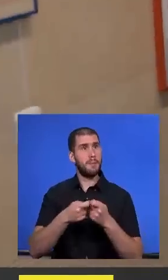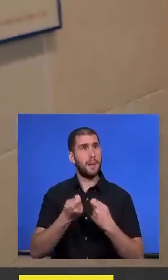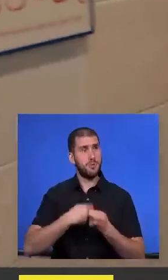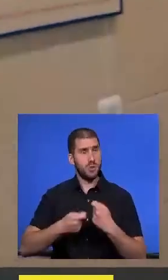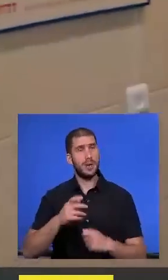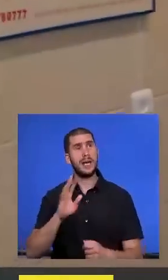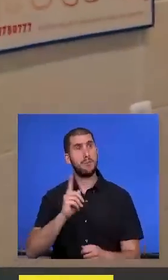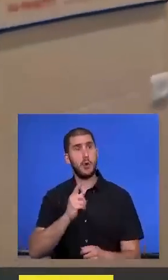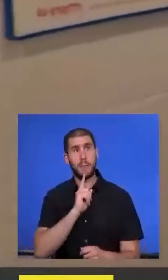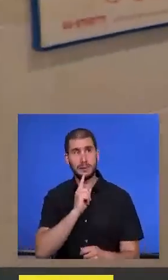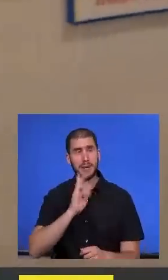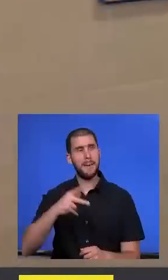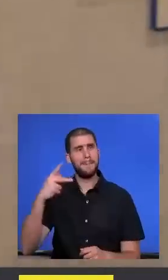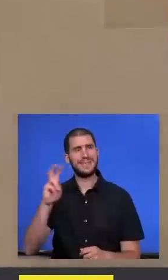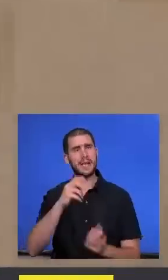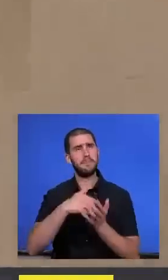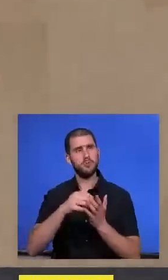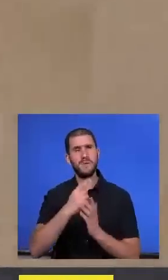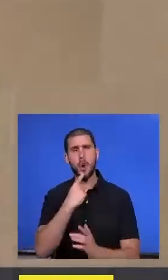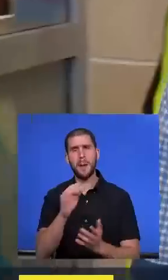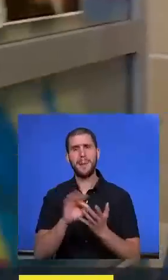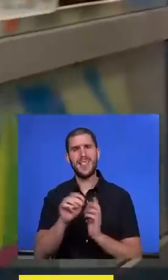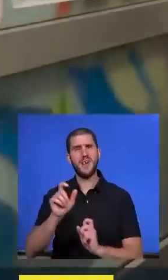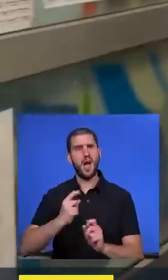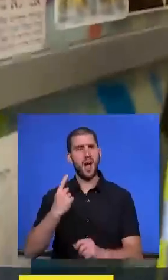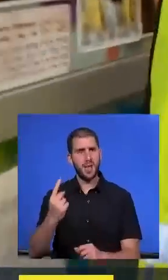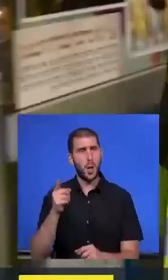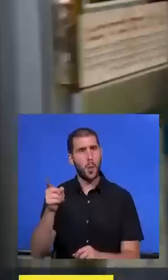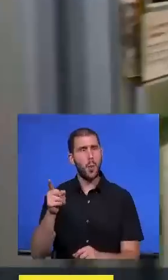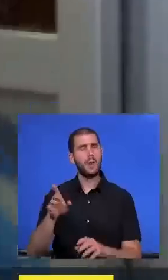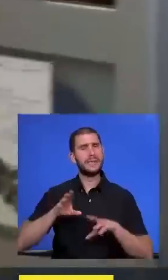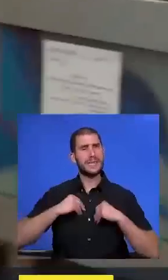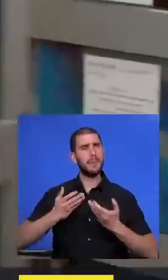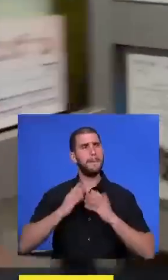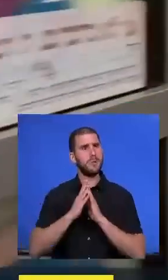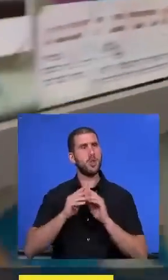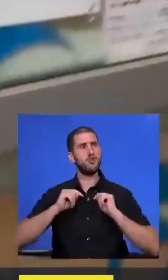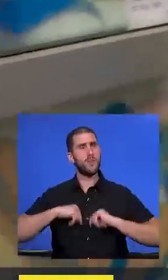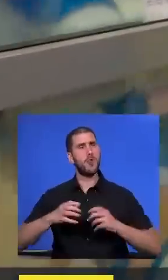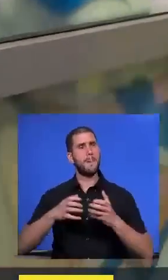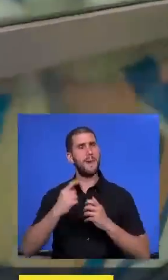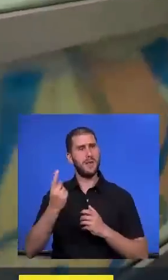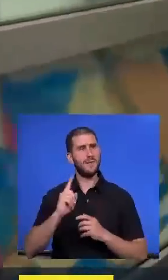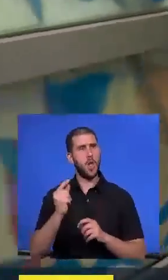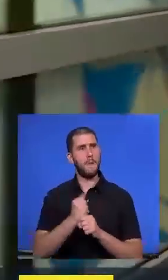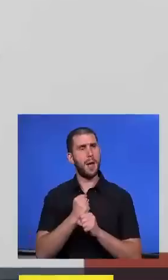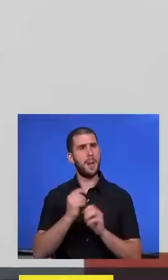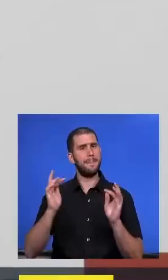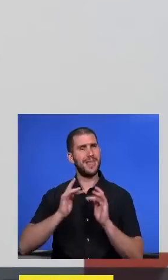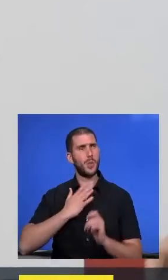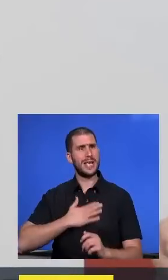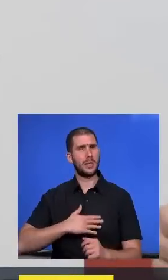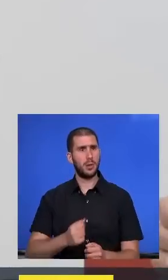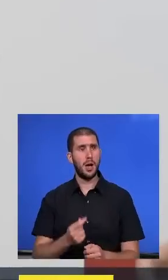לא די בכך, הנה חסידן ממשיך וטוען בכתב ההגנה שלו, כי הוא נענה לבקשתו של יושב ראש המפלגה, ולא פעל בניגוד לרצונו.